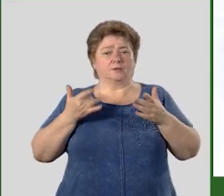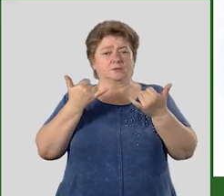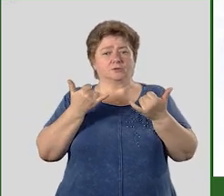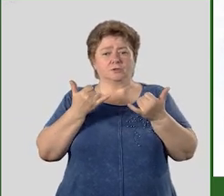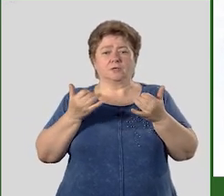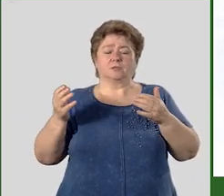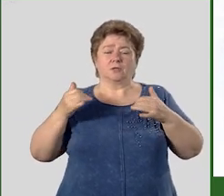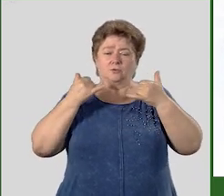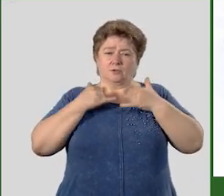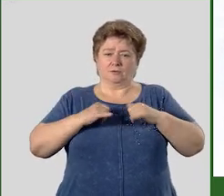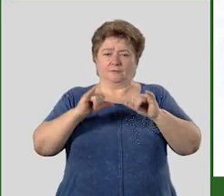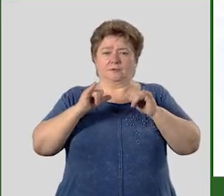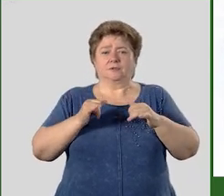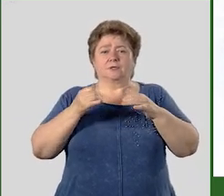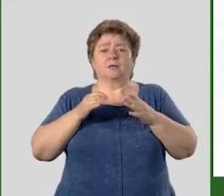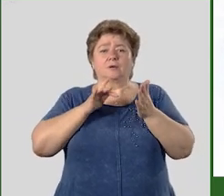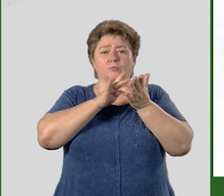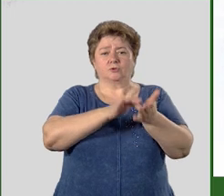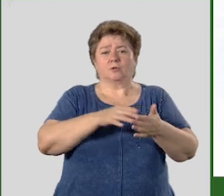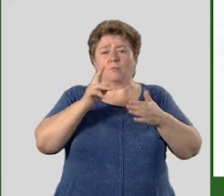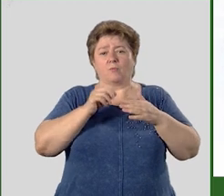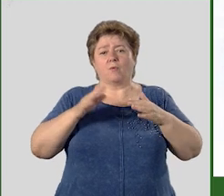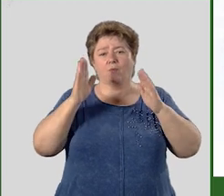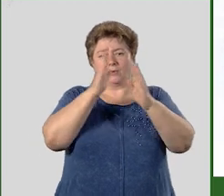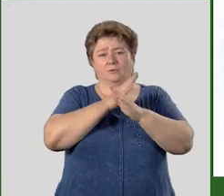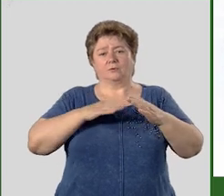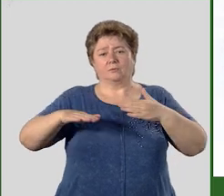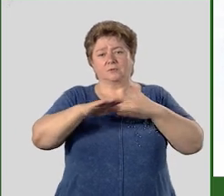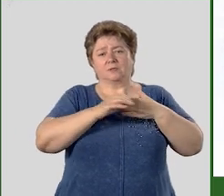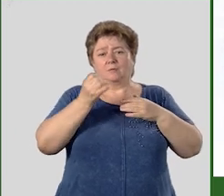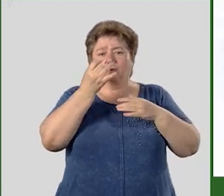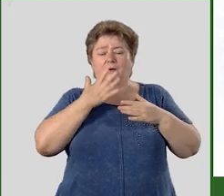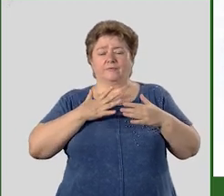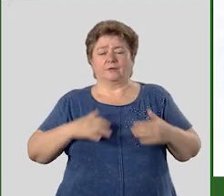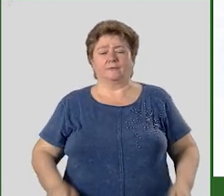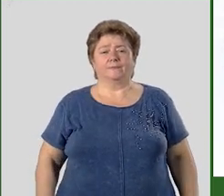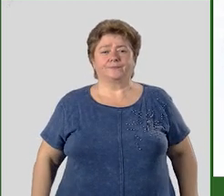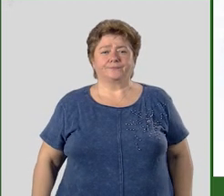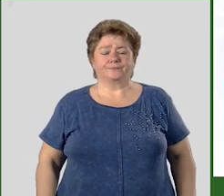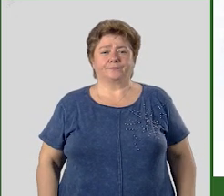совершим увлекательное путешествие по природным зонам Африки.